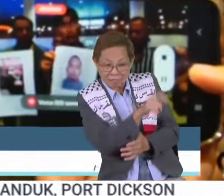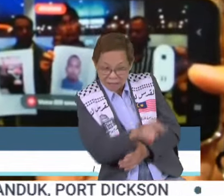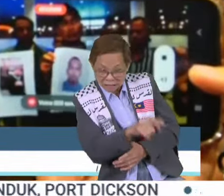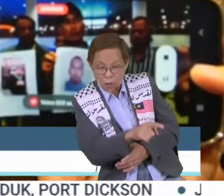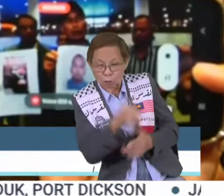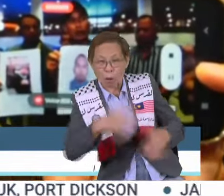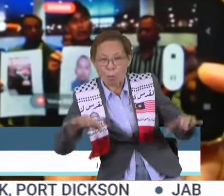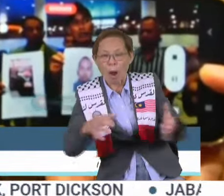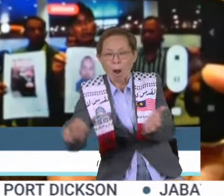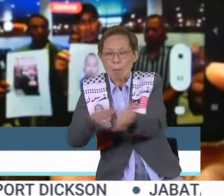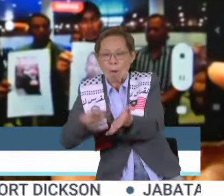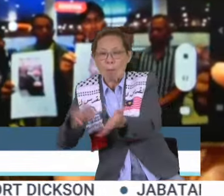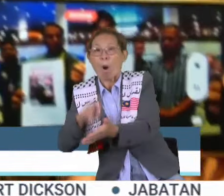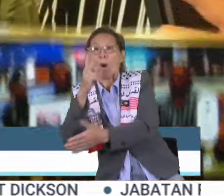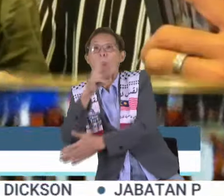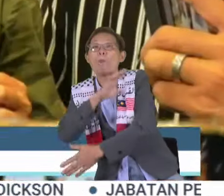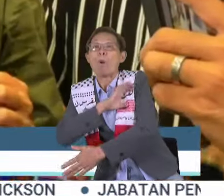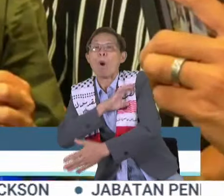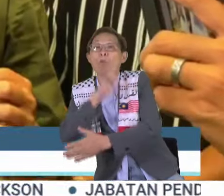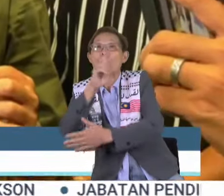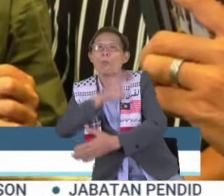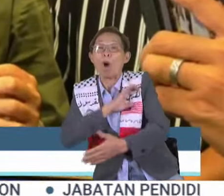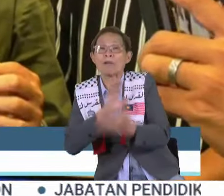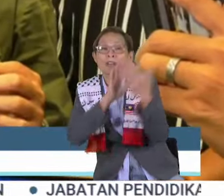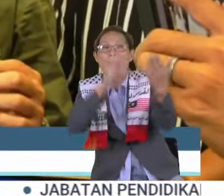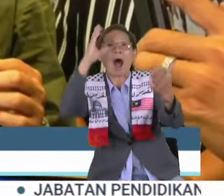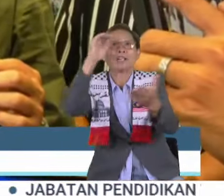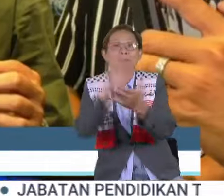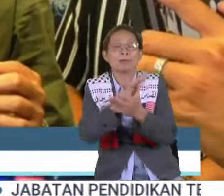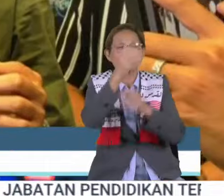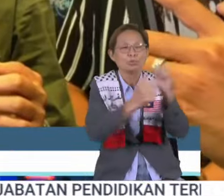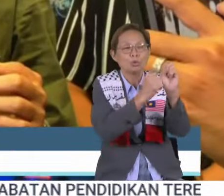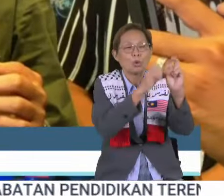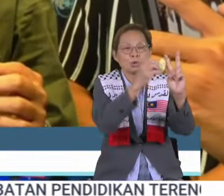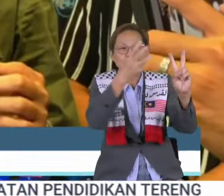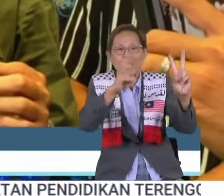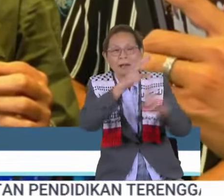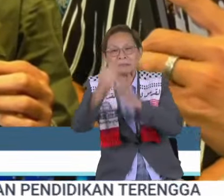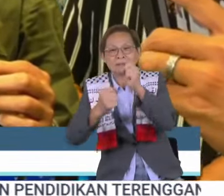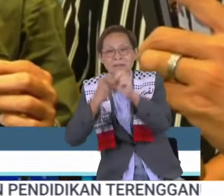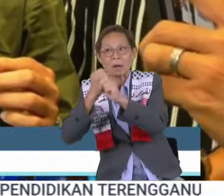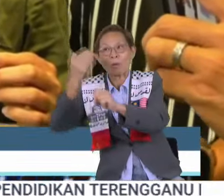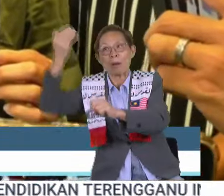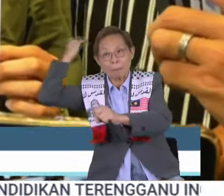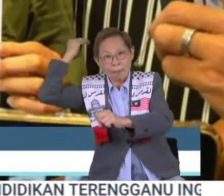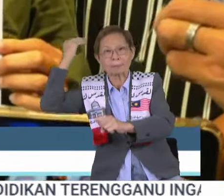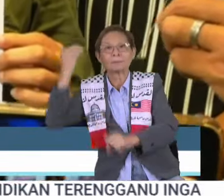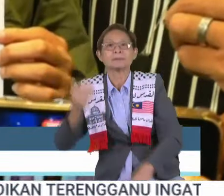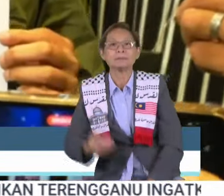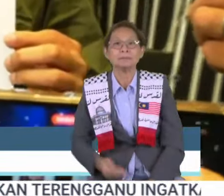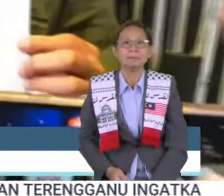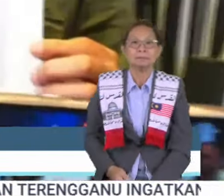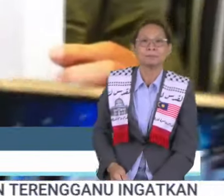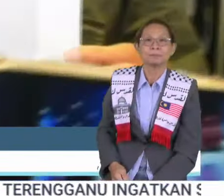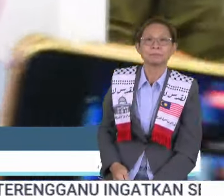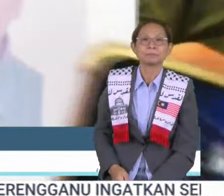pernah membuat dua laporan polis terhadap suaminya pada 2016 dan tahun lepas.